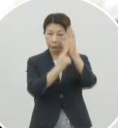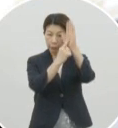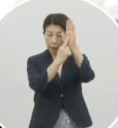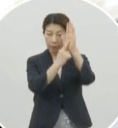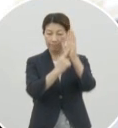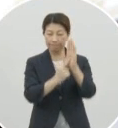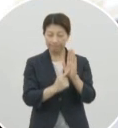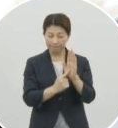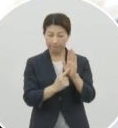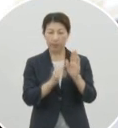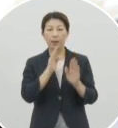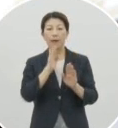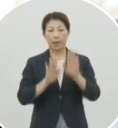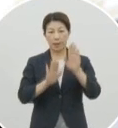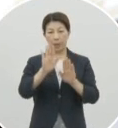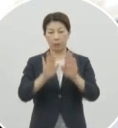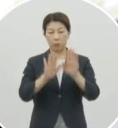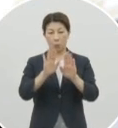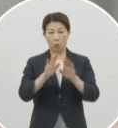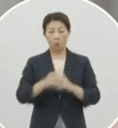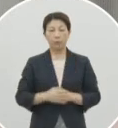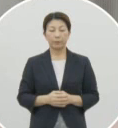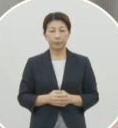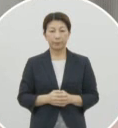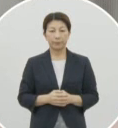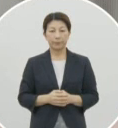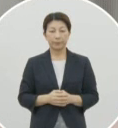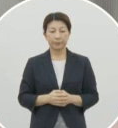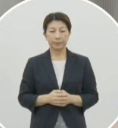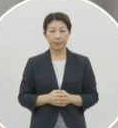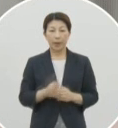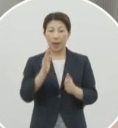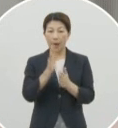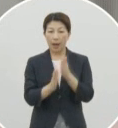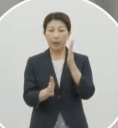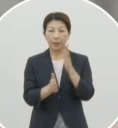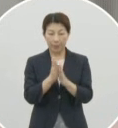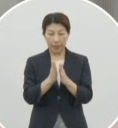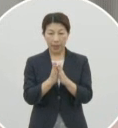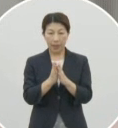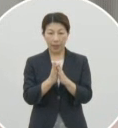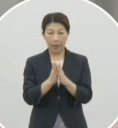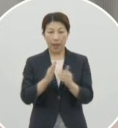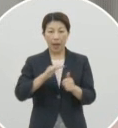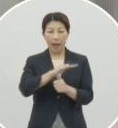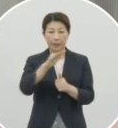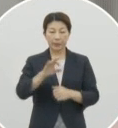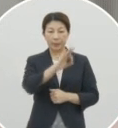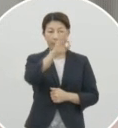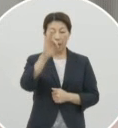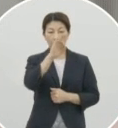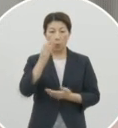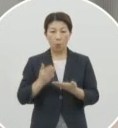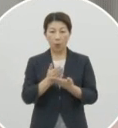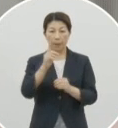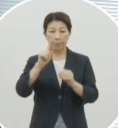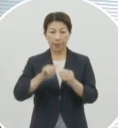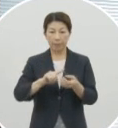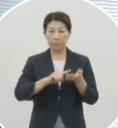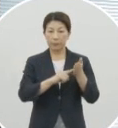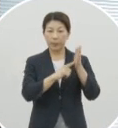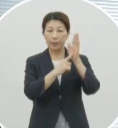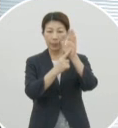能性を生かしきれていないのが現状。そこで改めて愛知観光元年を宣言